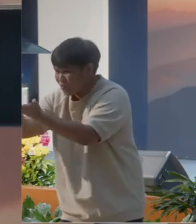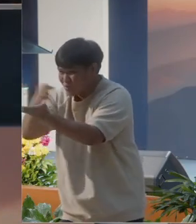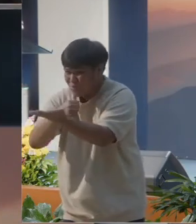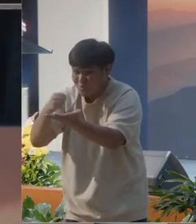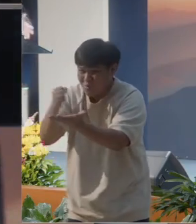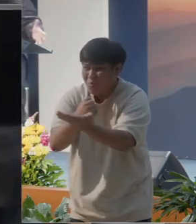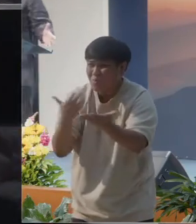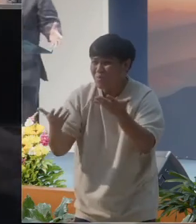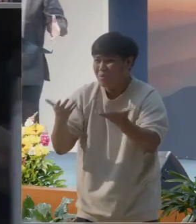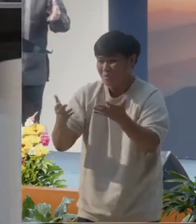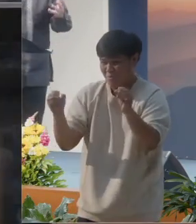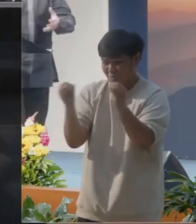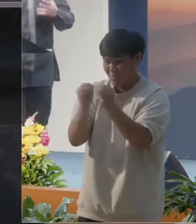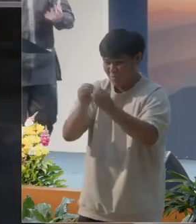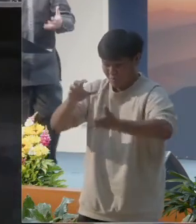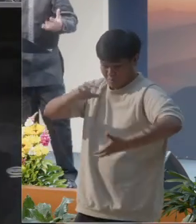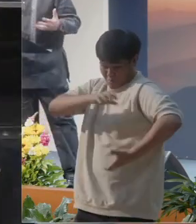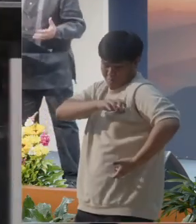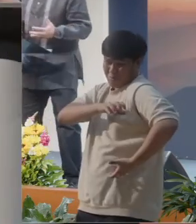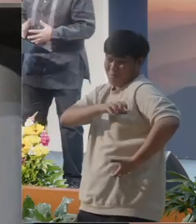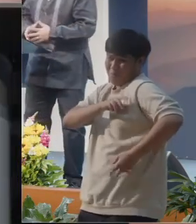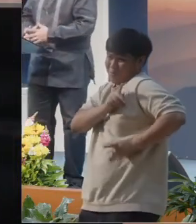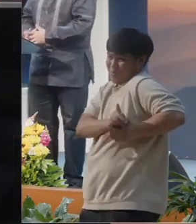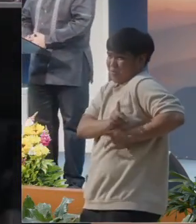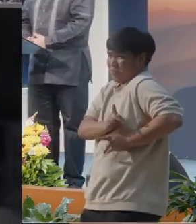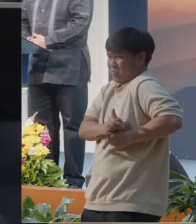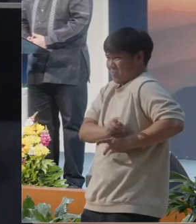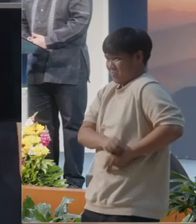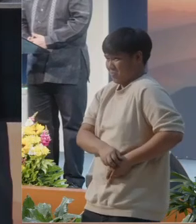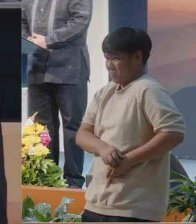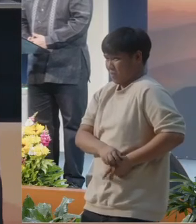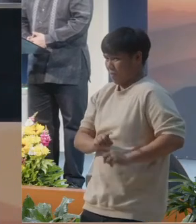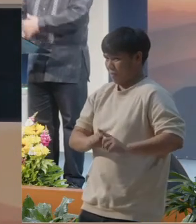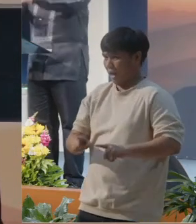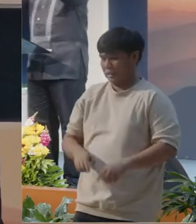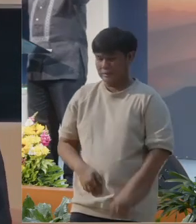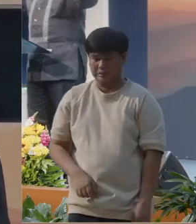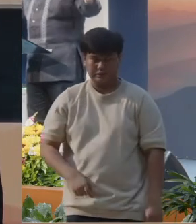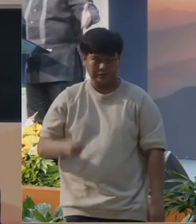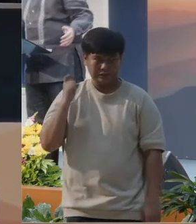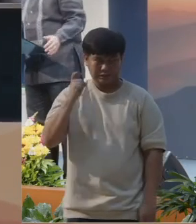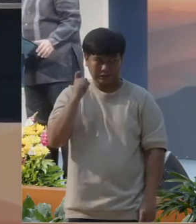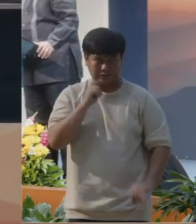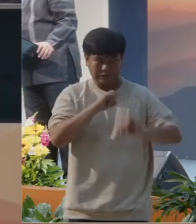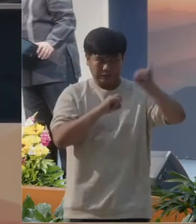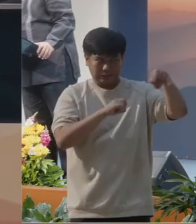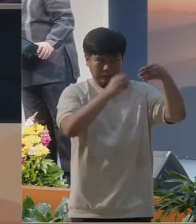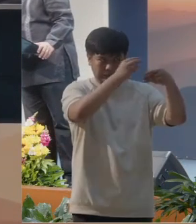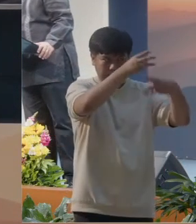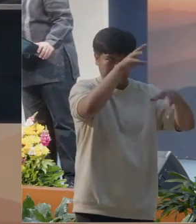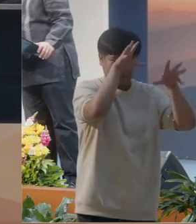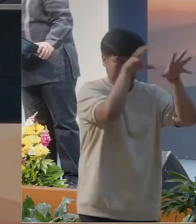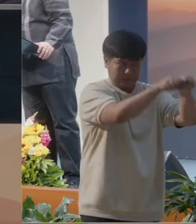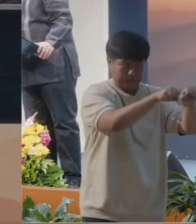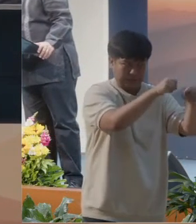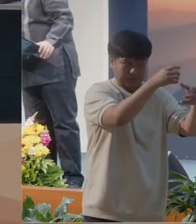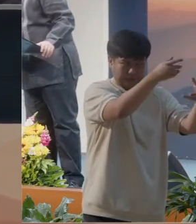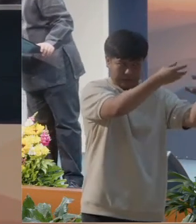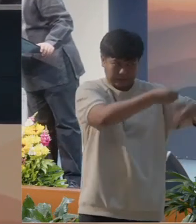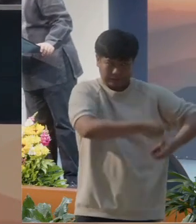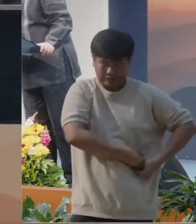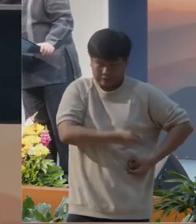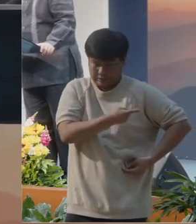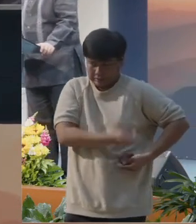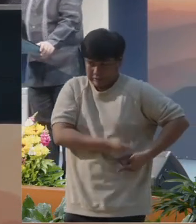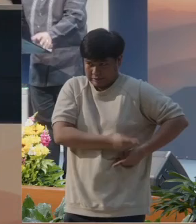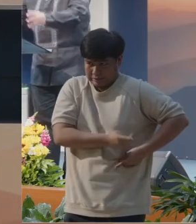sa 2.8 million siguro ang kanyang maiuwi. Kasama ang buong bayan ng Israel. Marami